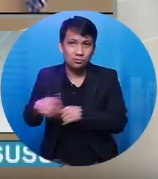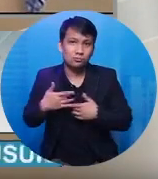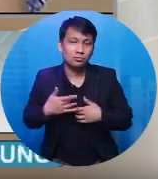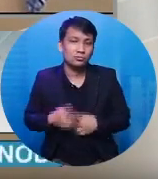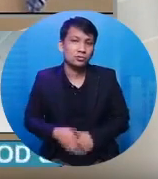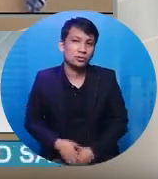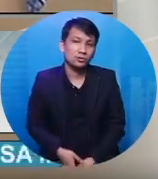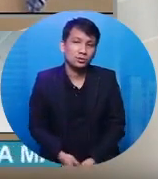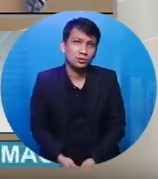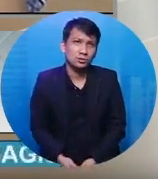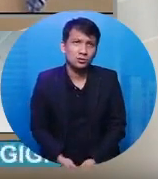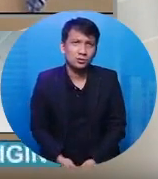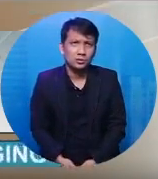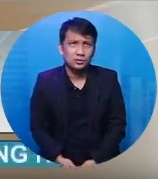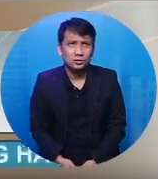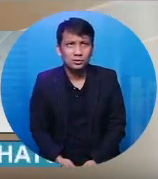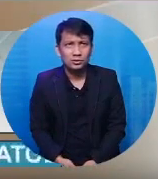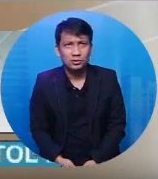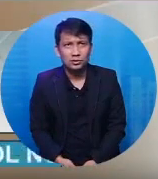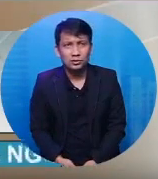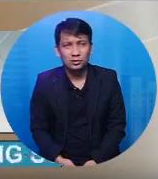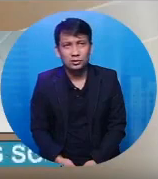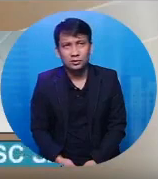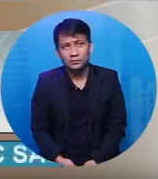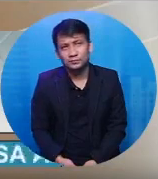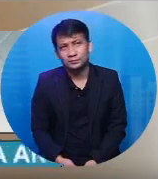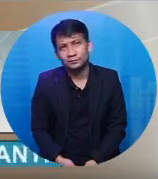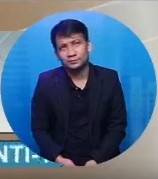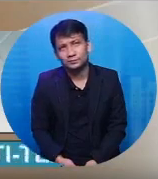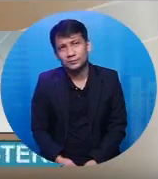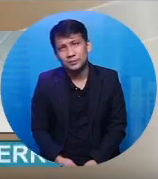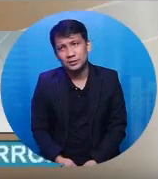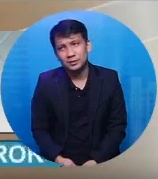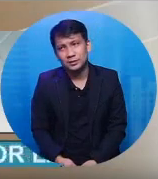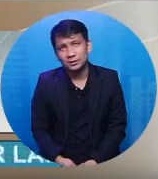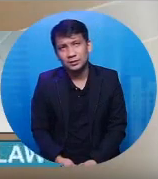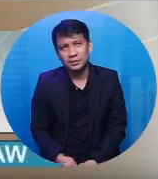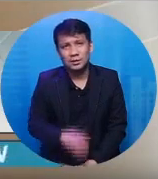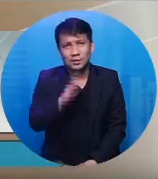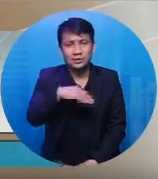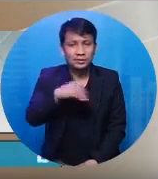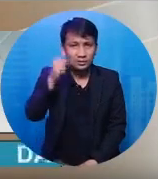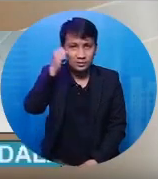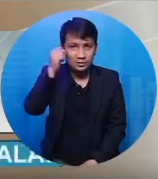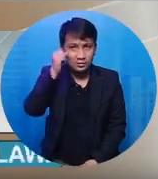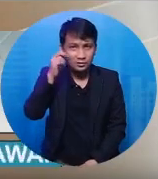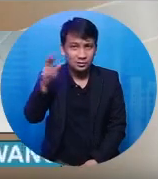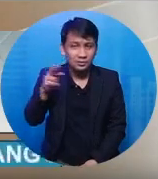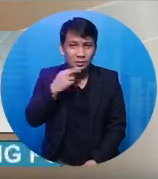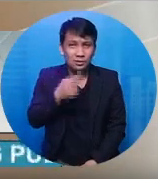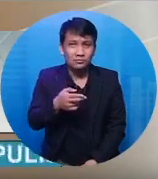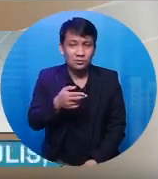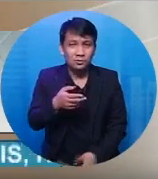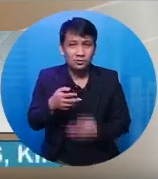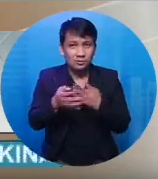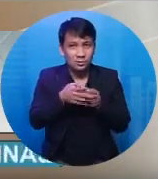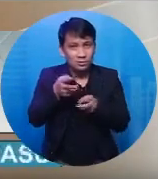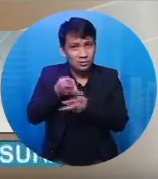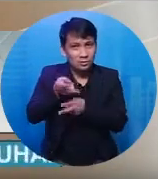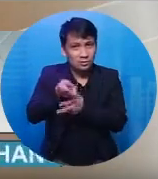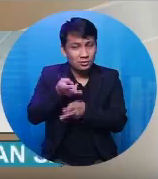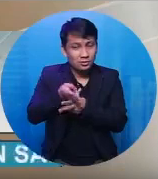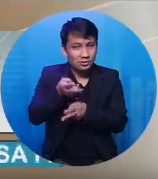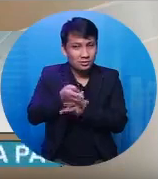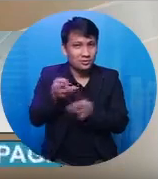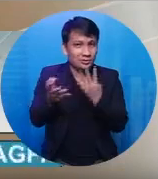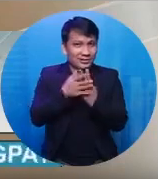Lalo na yung bunso. Kakaalam sir, ma'am. Sir, sandali lang, sir. Come to think of it, ano? Sir, yung mga presong binabantay mo ngayon, maging kakosa